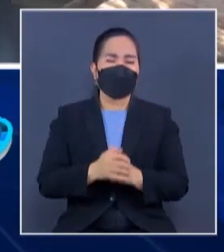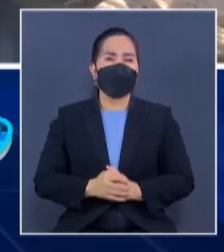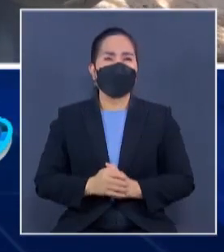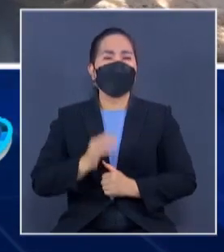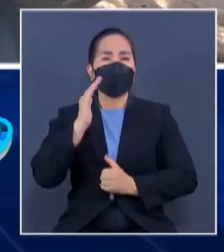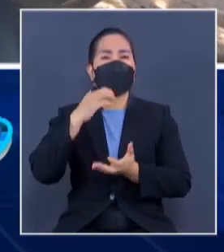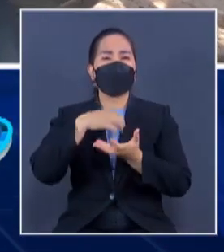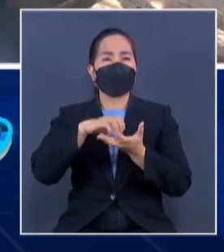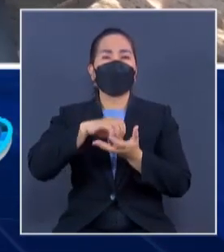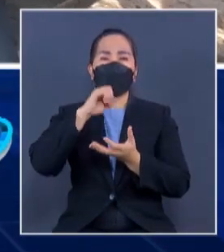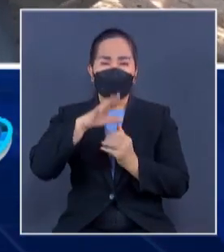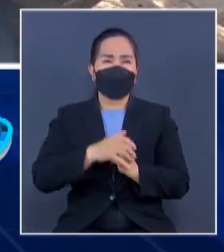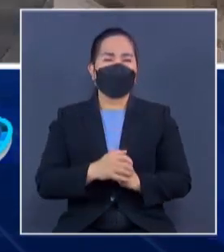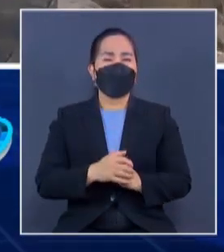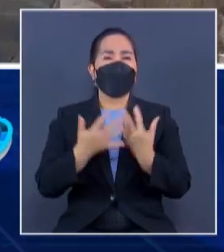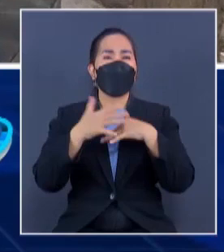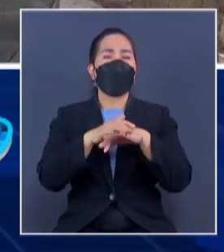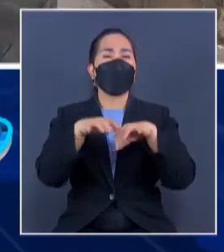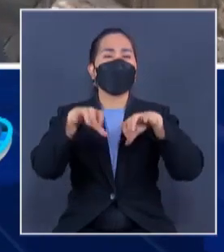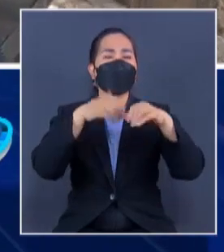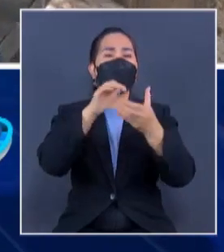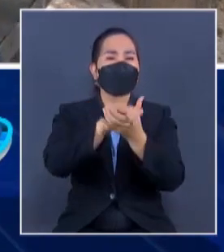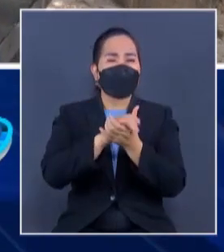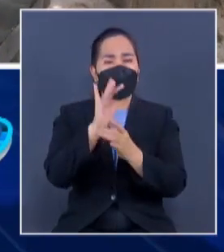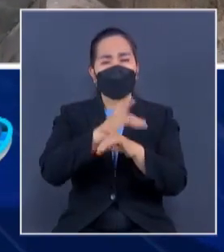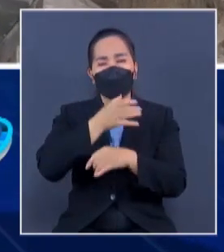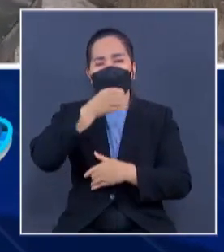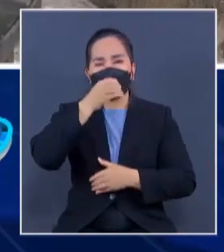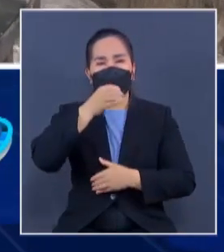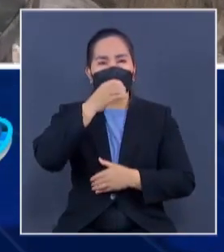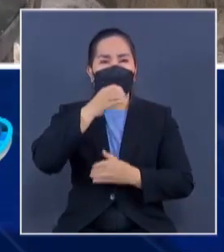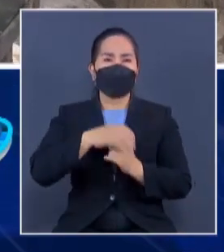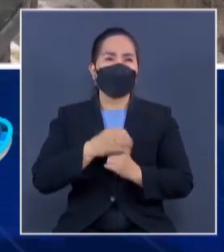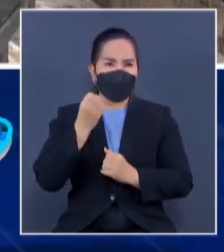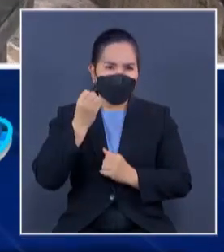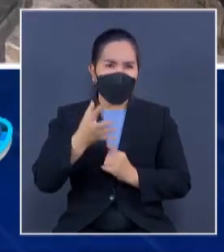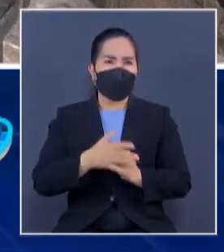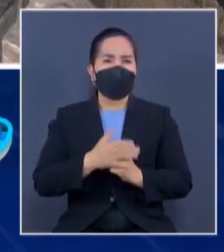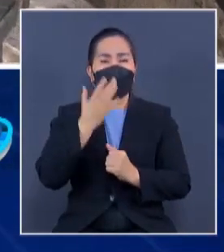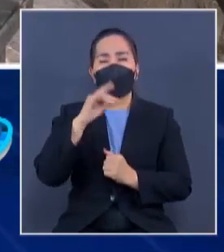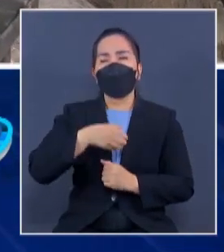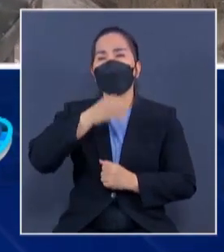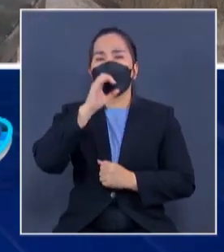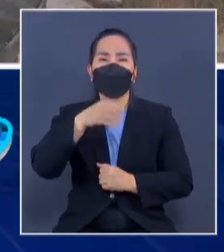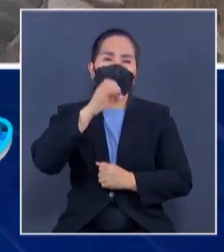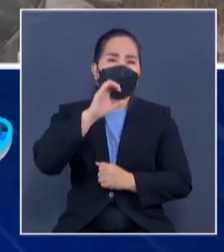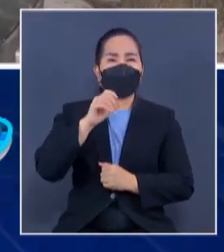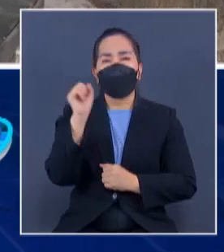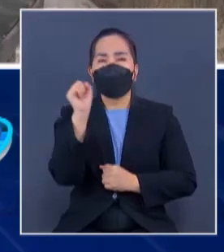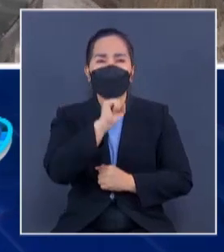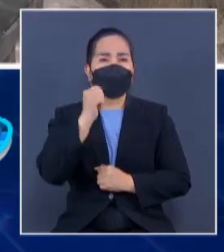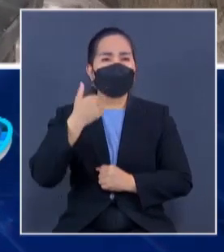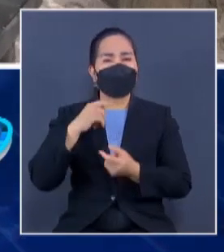าให้ฟังบอกว่าตัวเองเนี่ยตอนที่อยู่ในงานนะดื่มสุราไปดื่มไปค่อนข้างเยอะทีเดียวเพราะมันเพลินน่ะทั้งจังหวะด